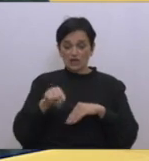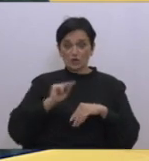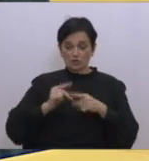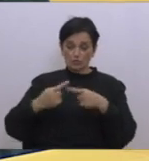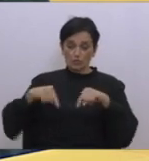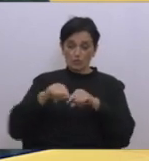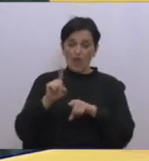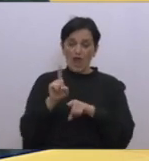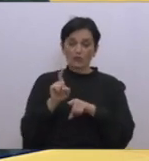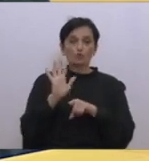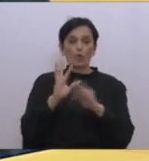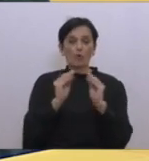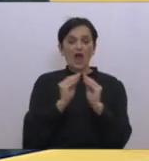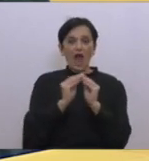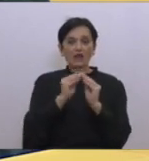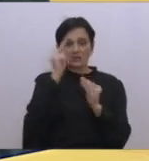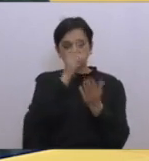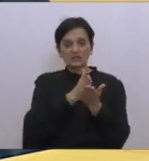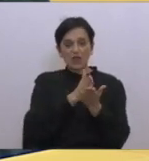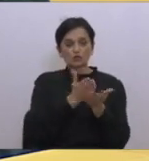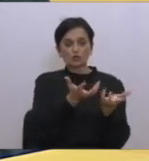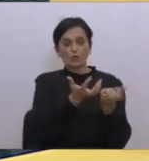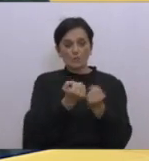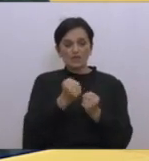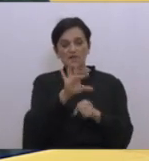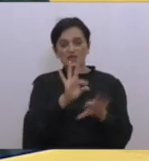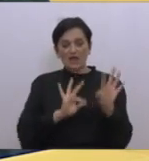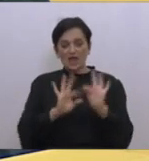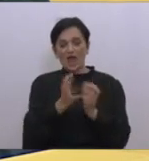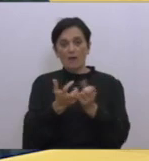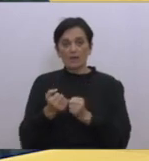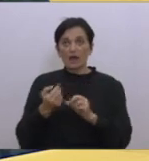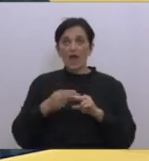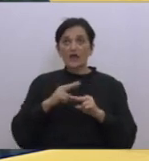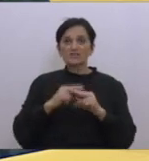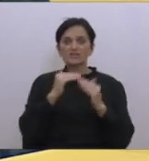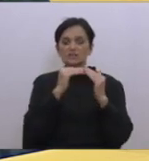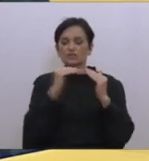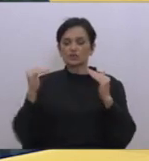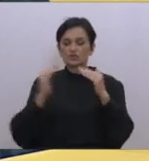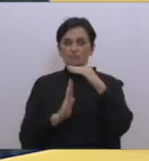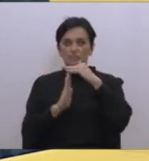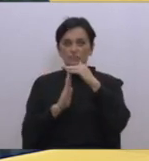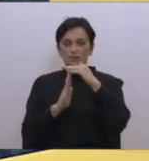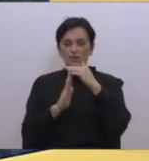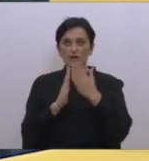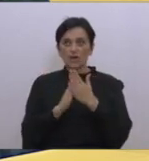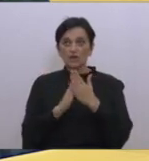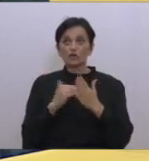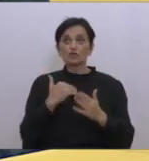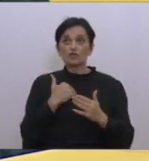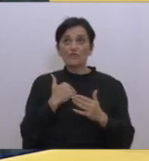დაწესებულებაში, მხოლოდ 10 სტაჟორის მიღების შესაძლებლობა ეს არის ზედა ზღვრული ჭერი.